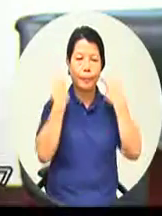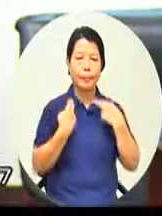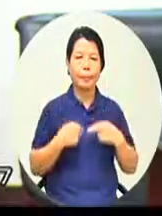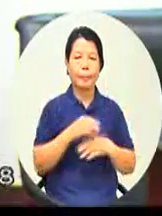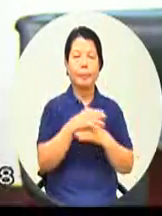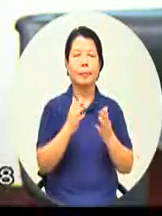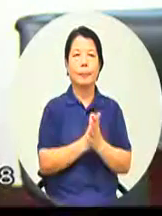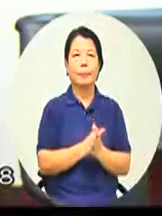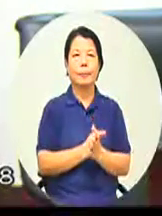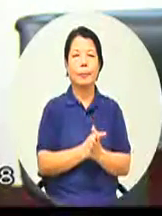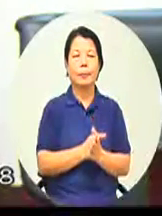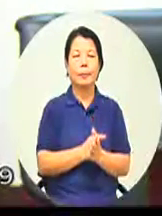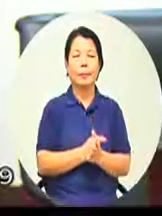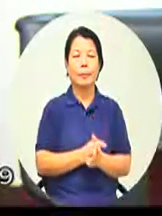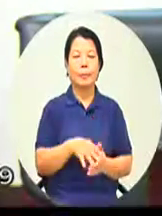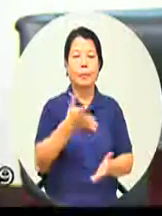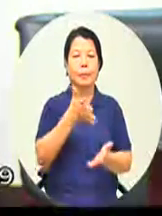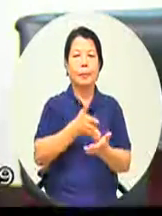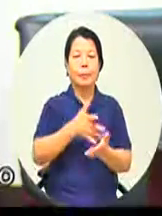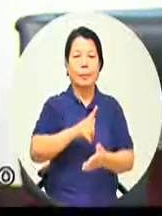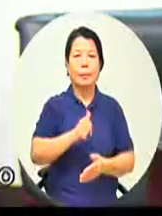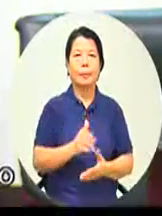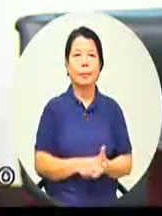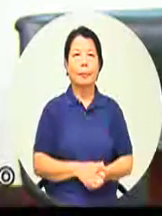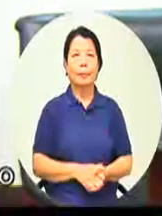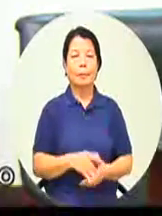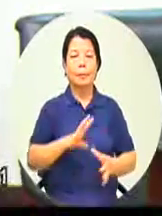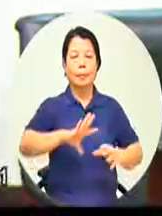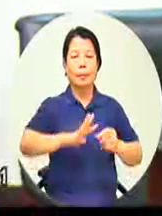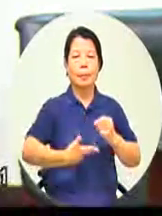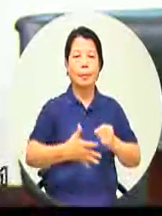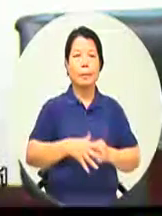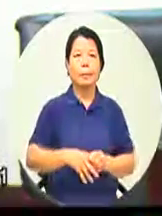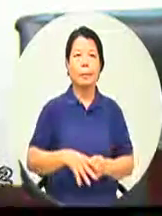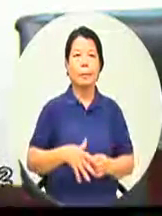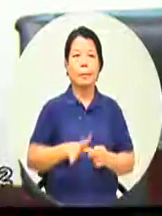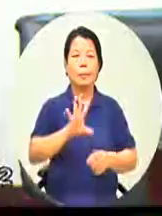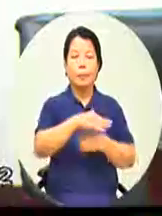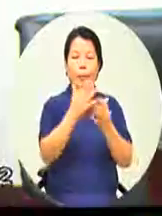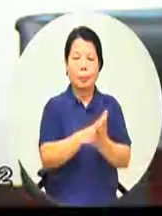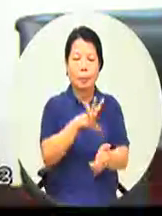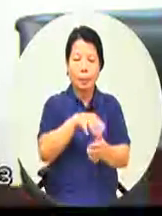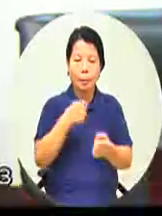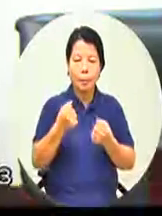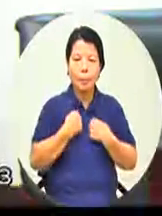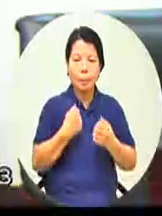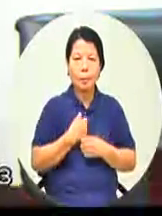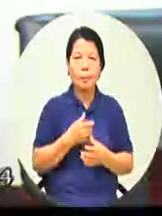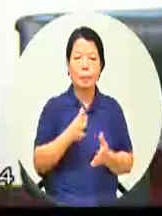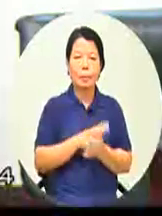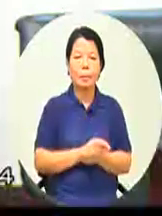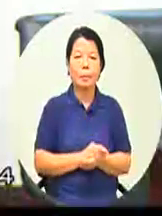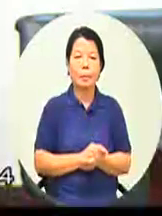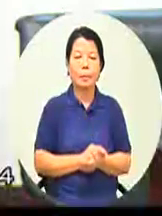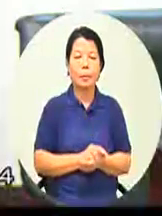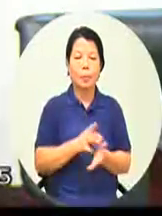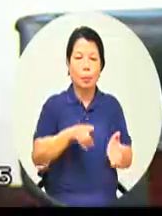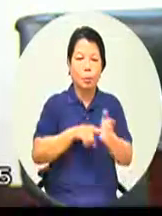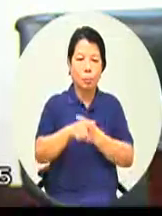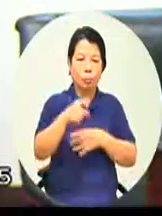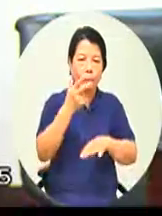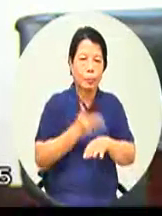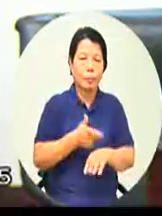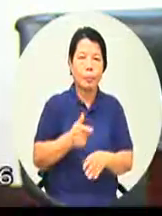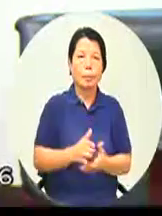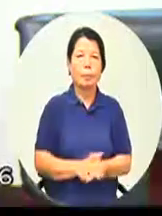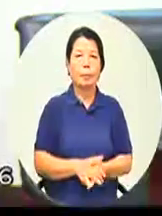程，来给咱这个学校有国中当中就可以学习到一个相关的知识。其